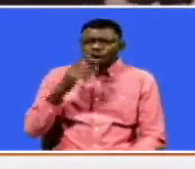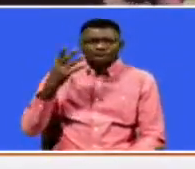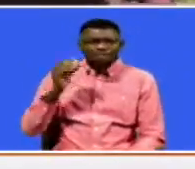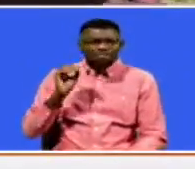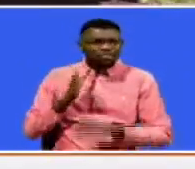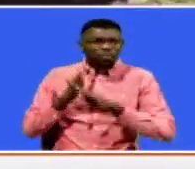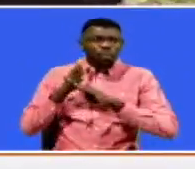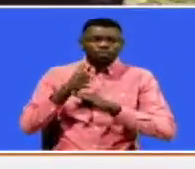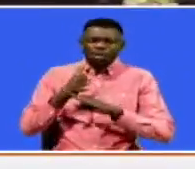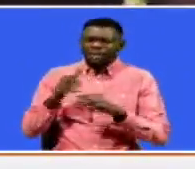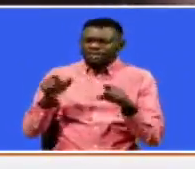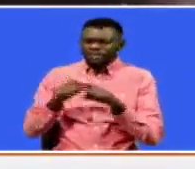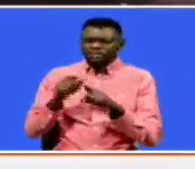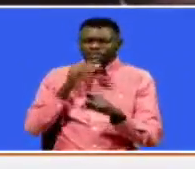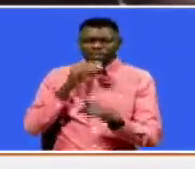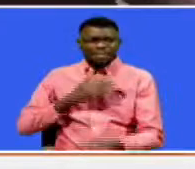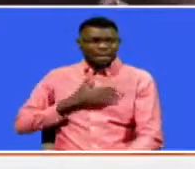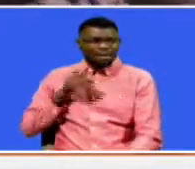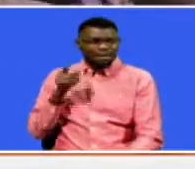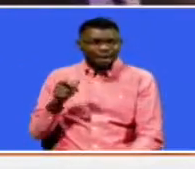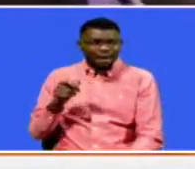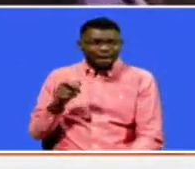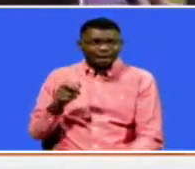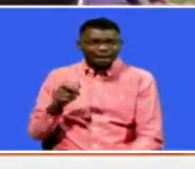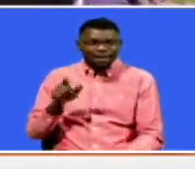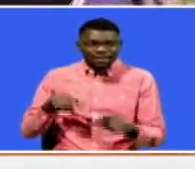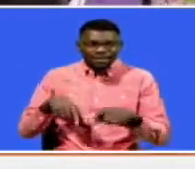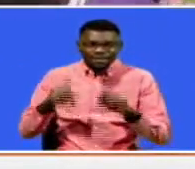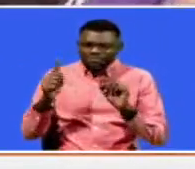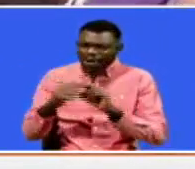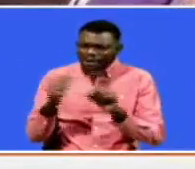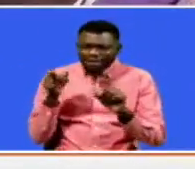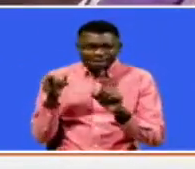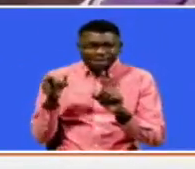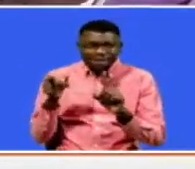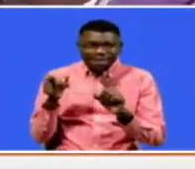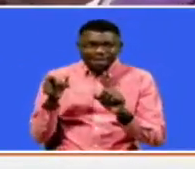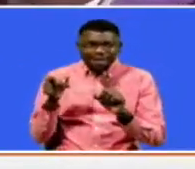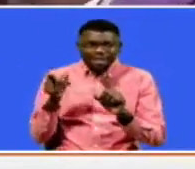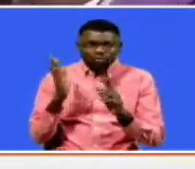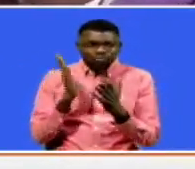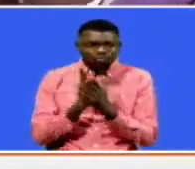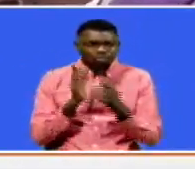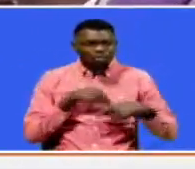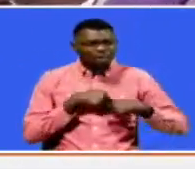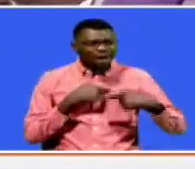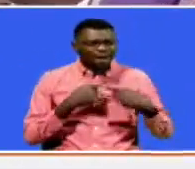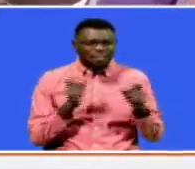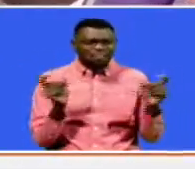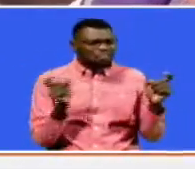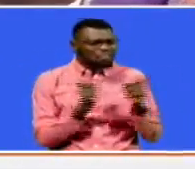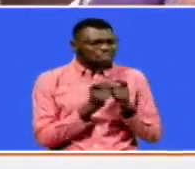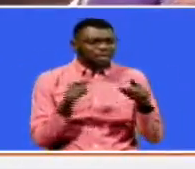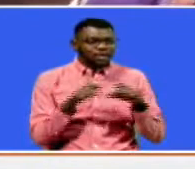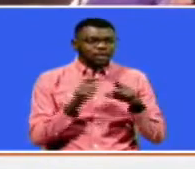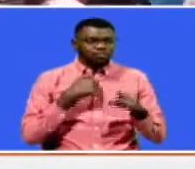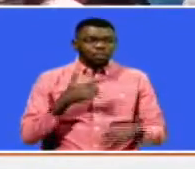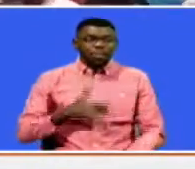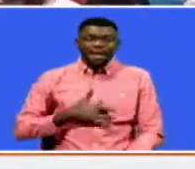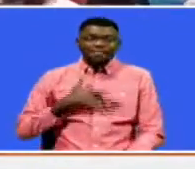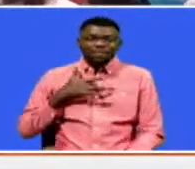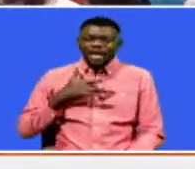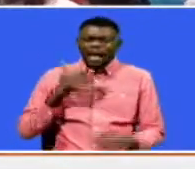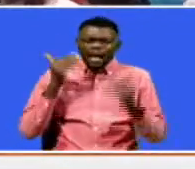ni kama baba yangu sasa. Nikiona akifanya vitendo kama hizi, inaniumiza roho hadi mimi naona maybe